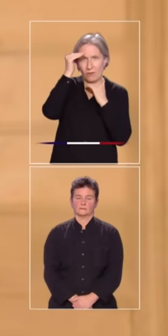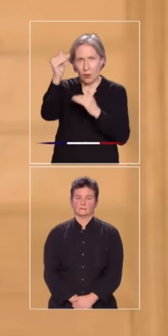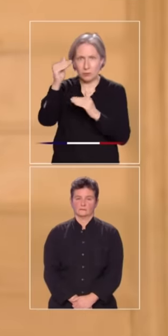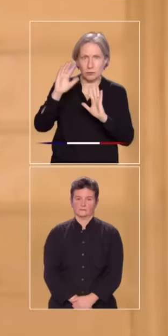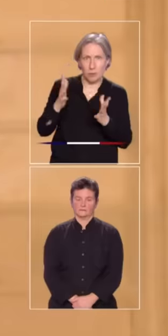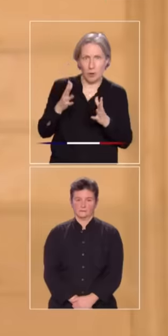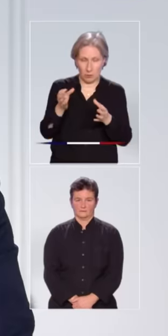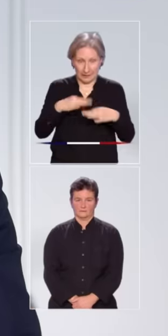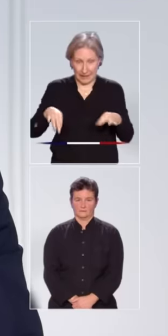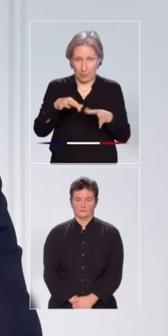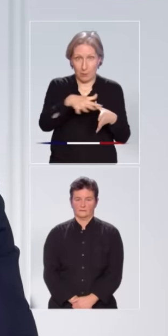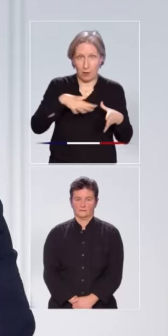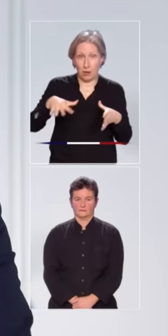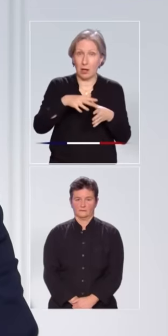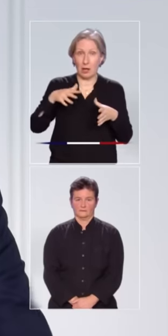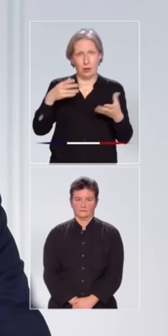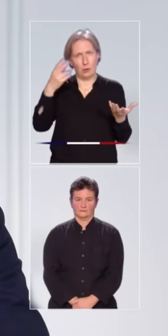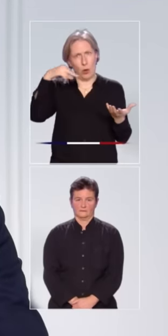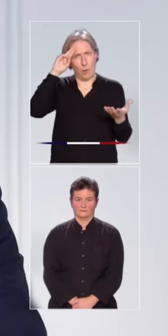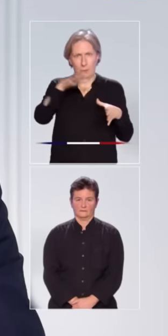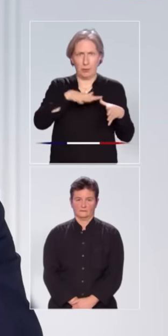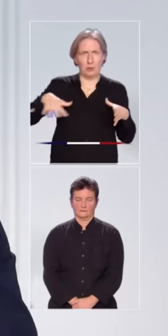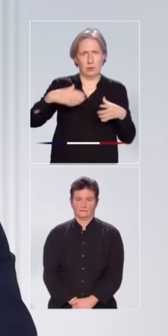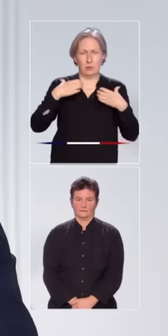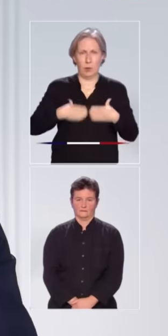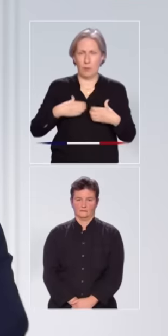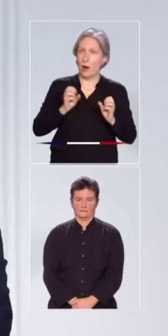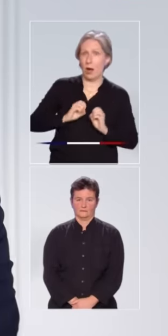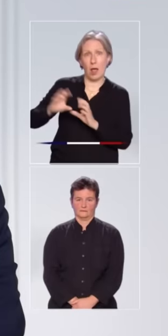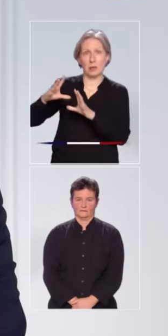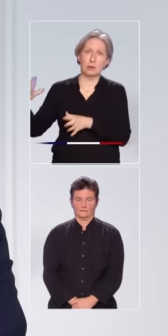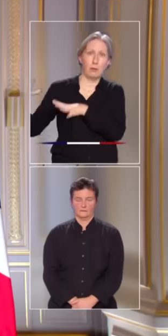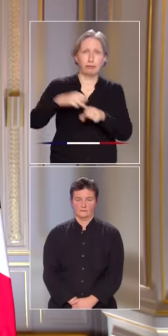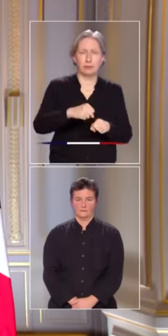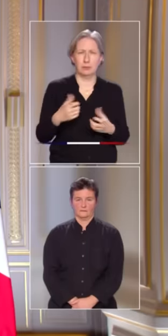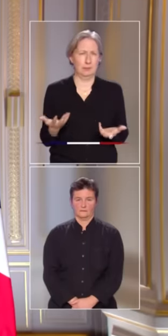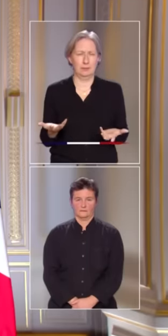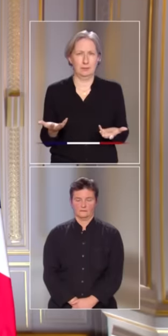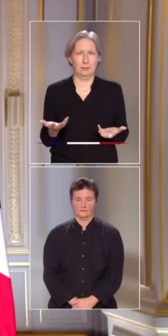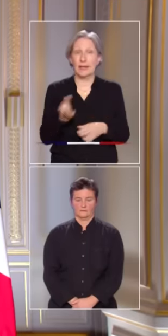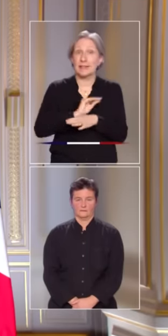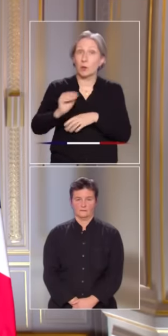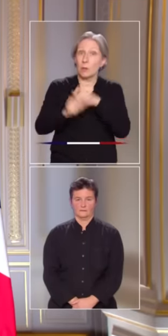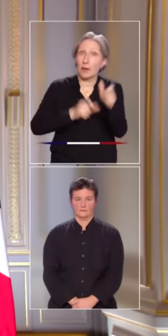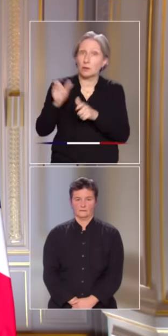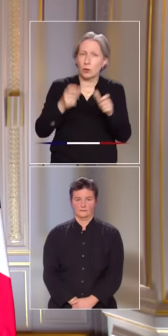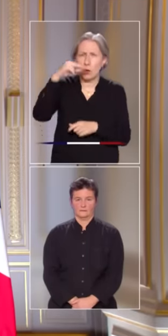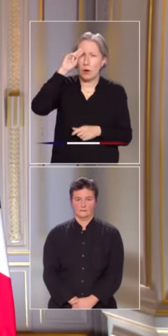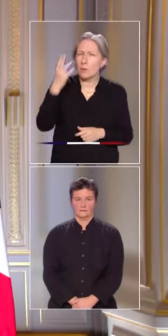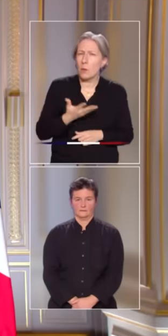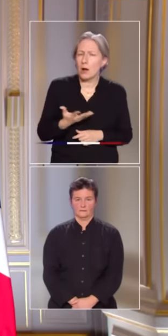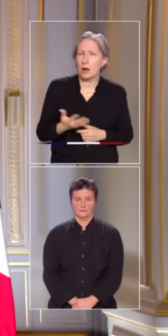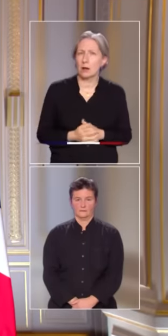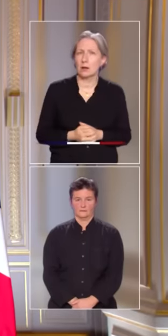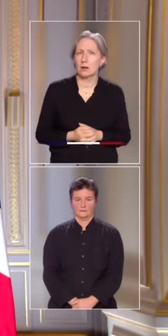sur notre sol d'une puissance, l'Union européenne, de ses membres qui auraient laissé faire cela? La sécurité des Européens, quelle serait-il? Est-ce